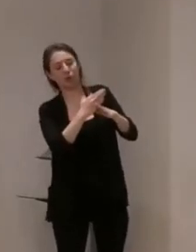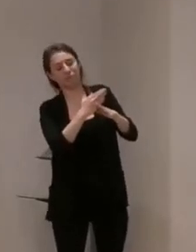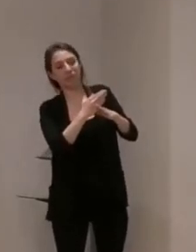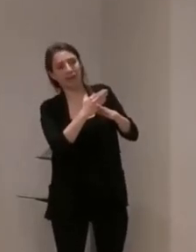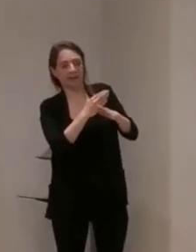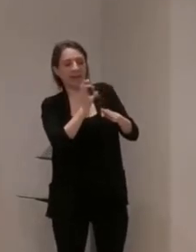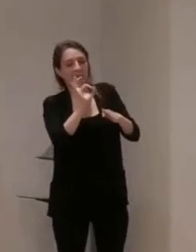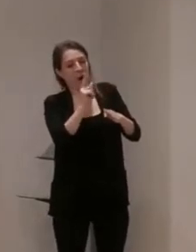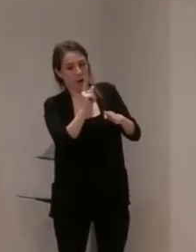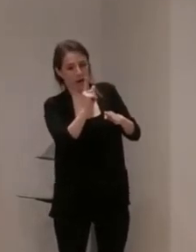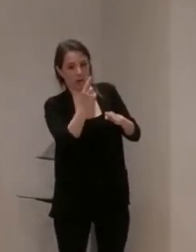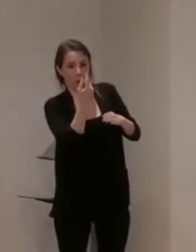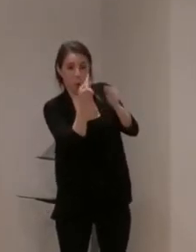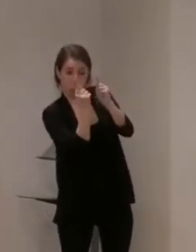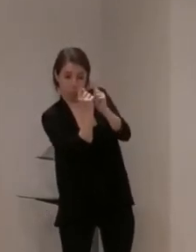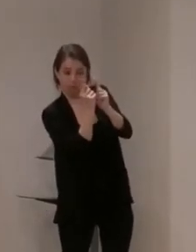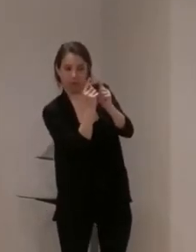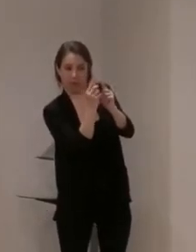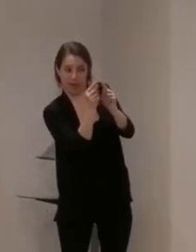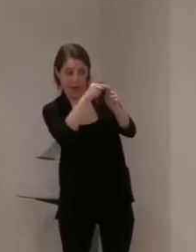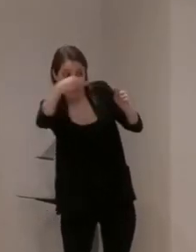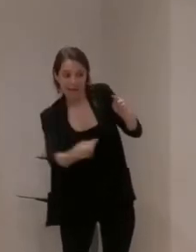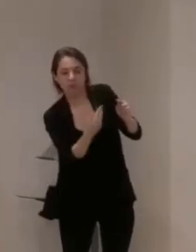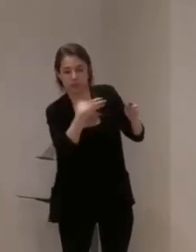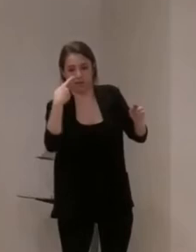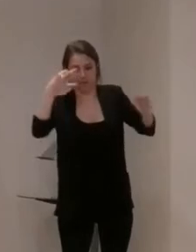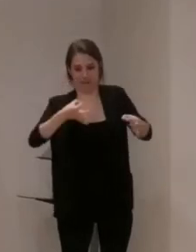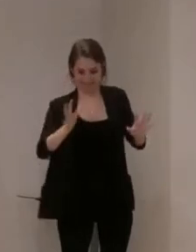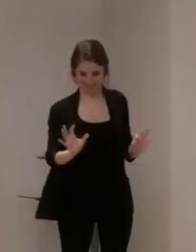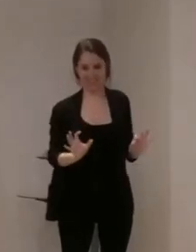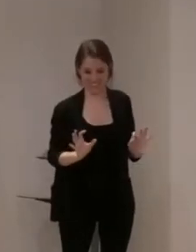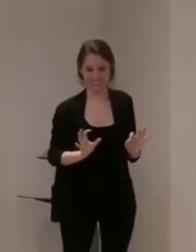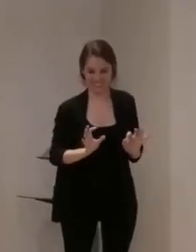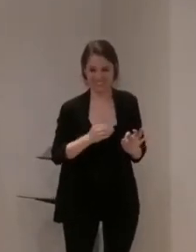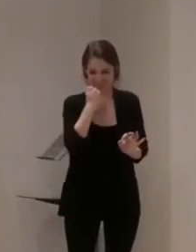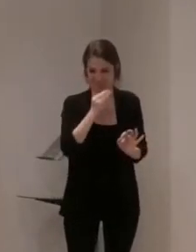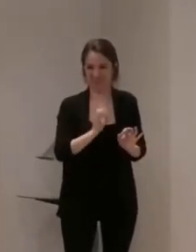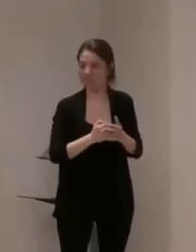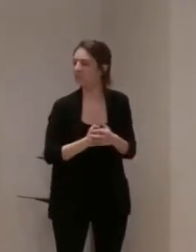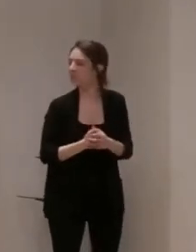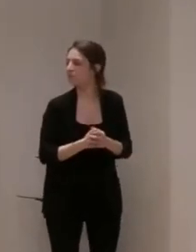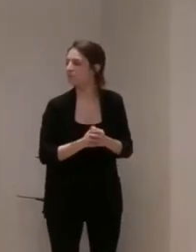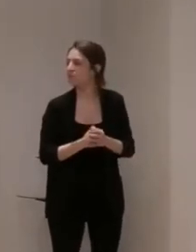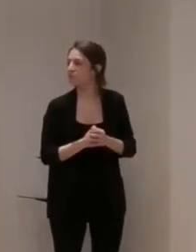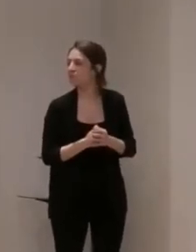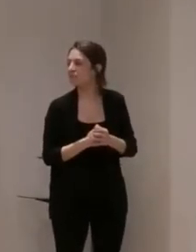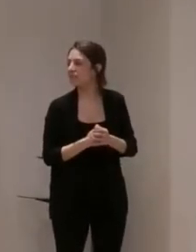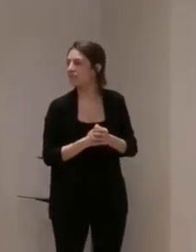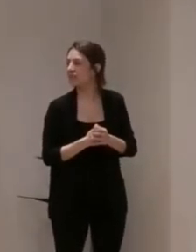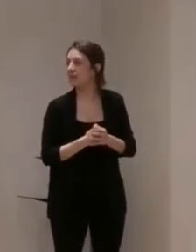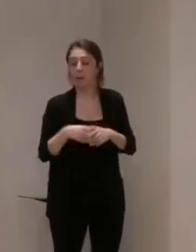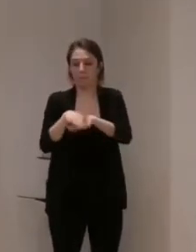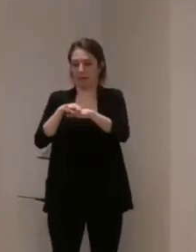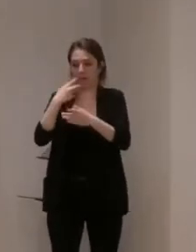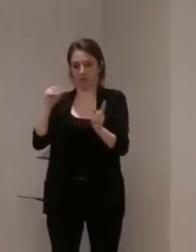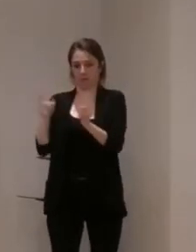estan carregats. Els llocs no són... Ens importa el que passa amb els llocs. I els llocs ens diuen coses. Perdó,